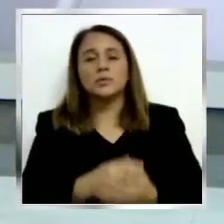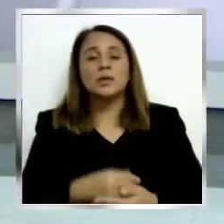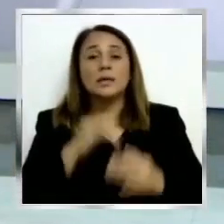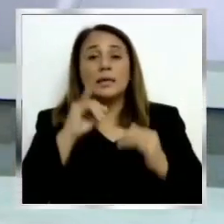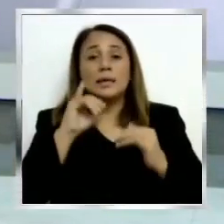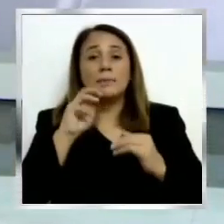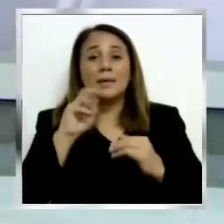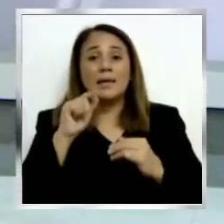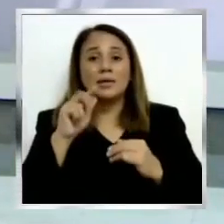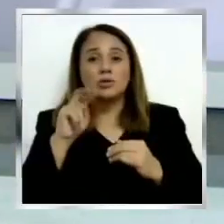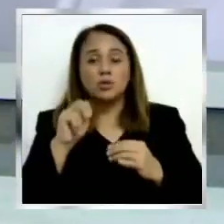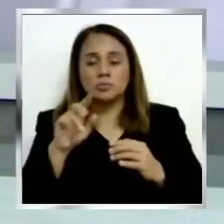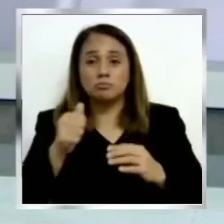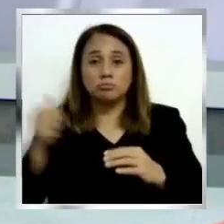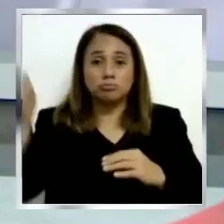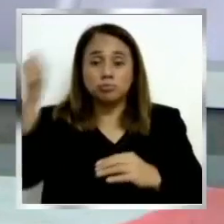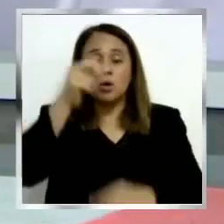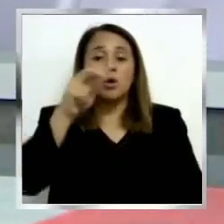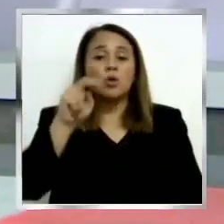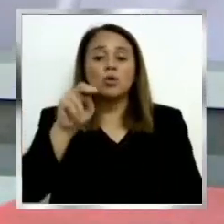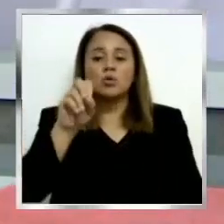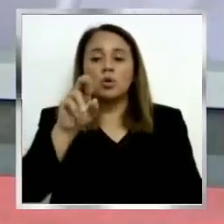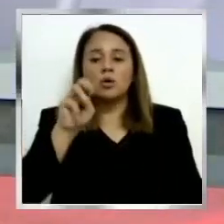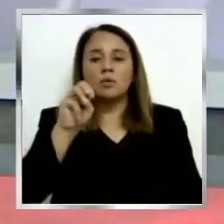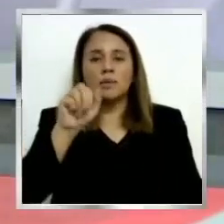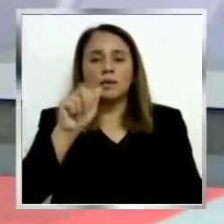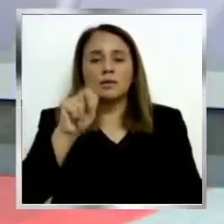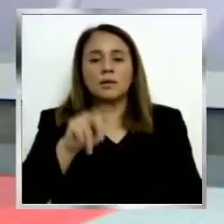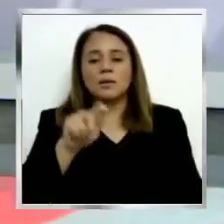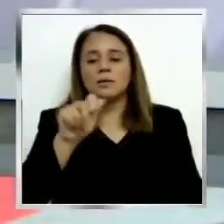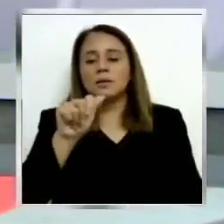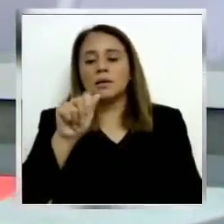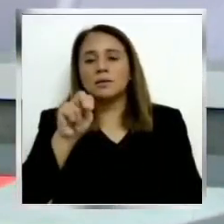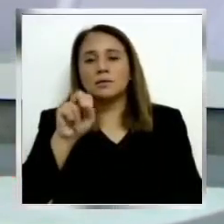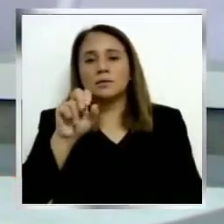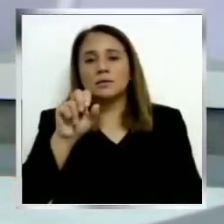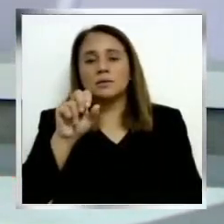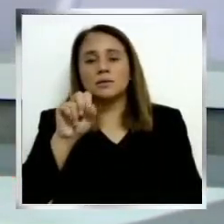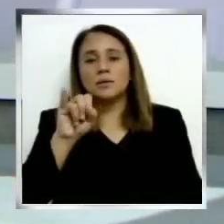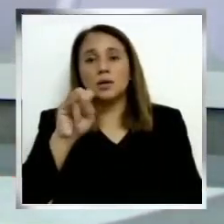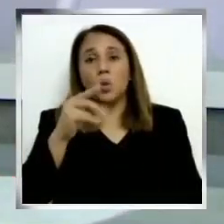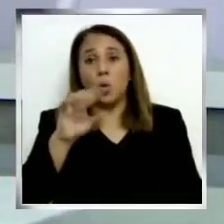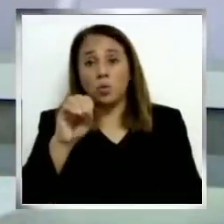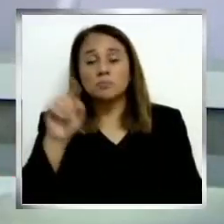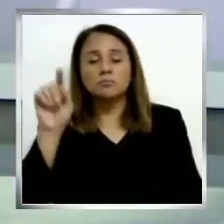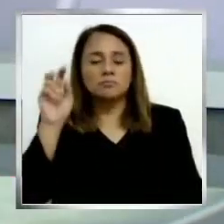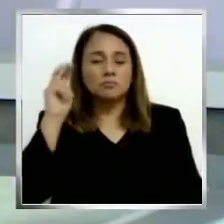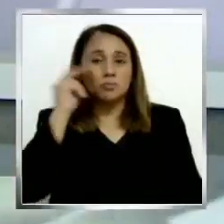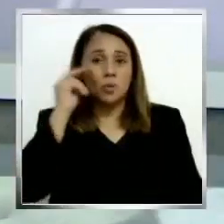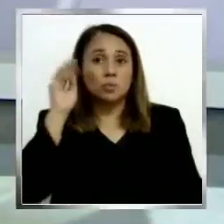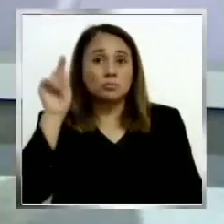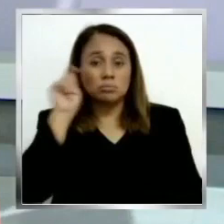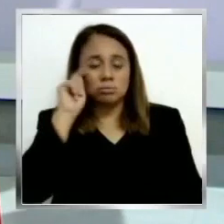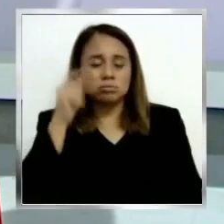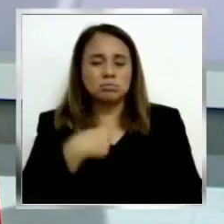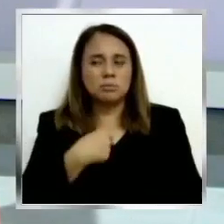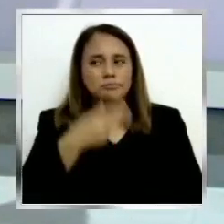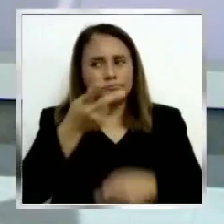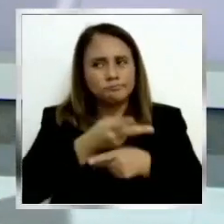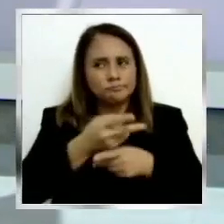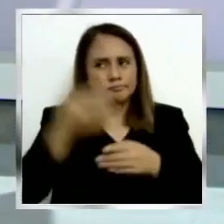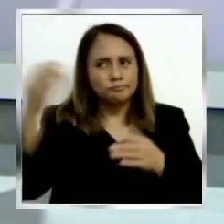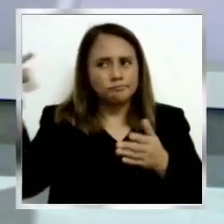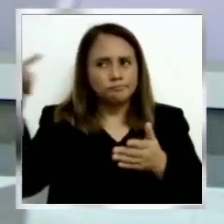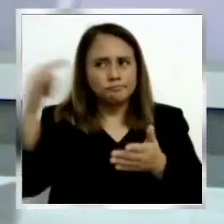sa mga sangkot sa korupsyon. Mahigpit din niyang binagbabantayan ang mga pumapasok sa bansa at pinatututukan